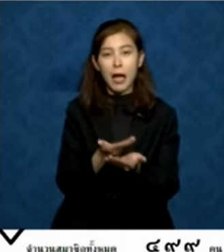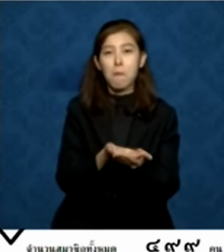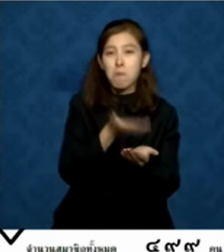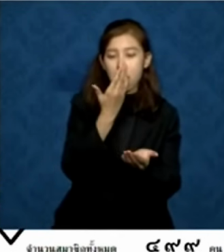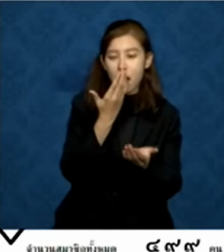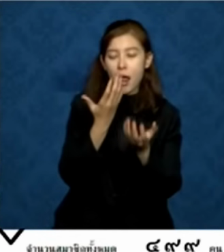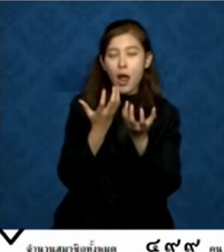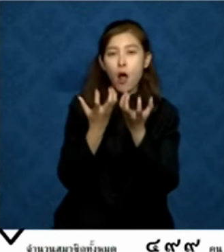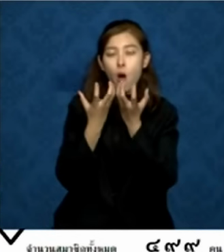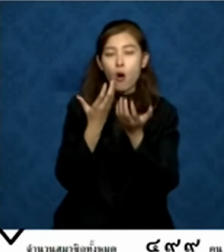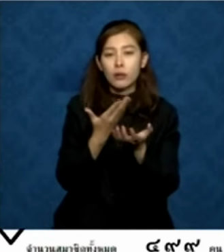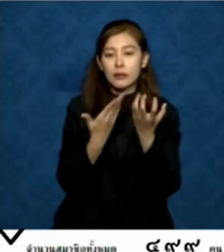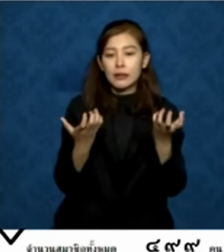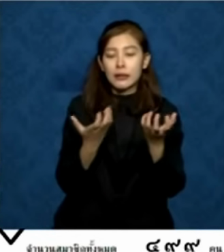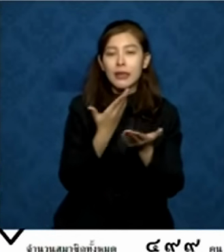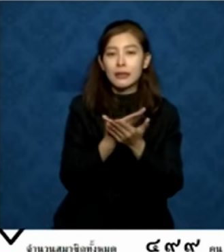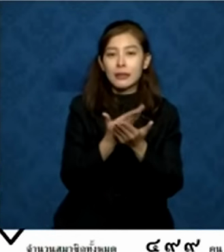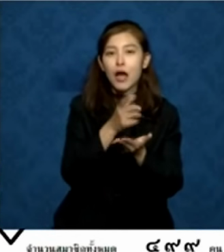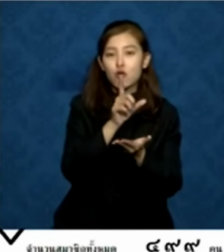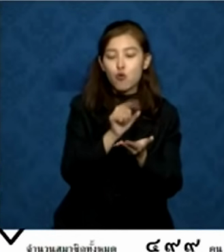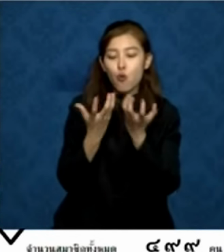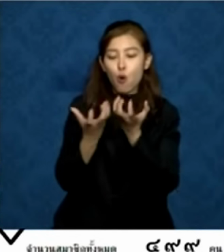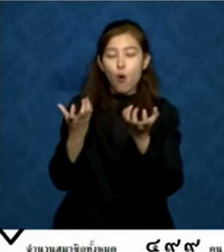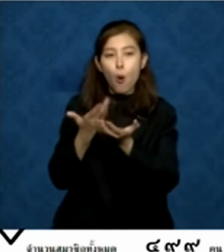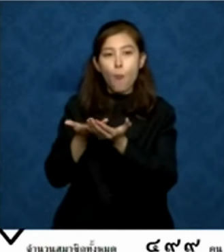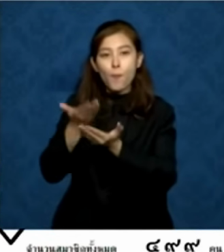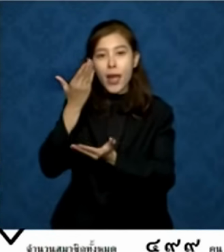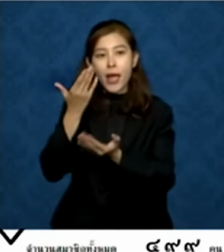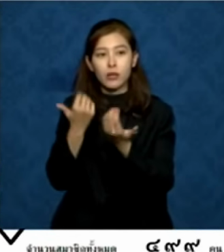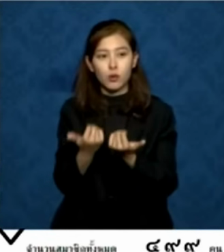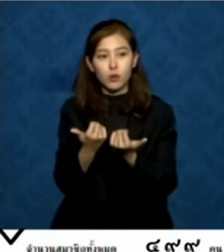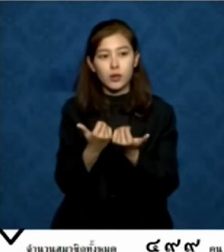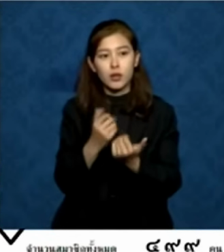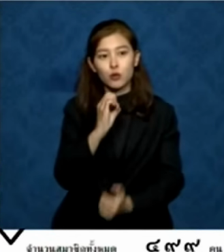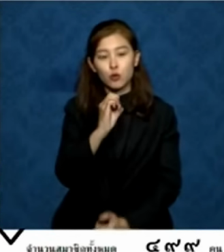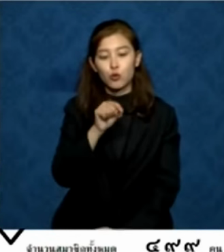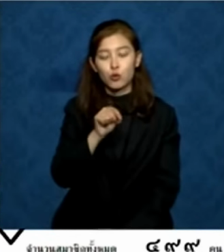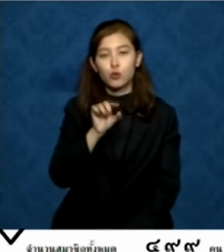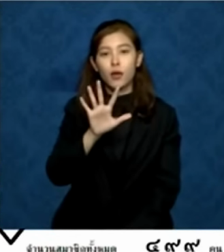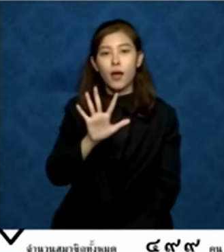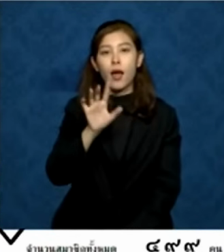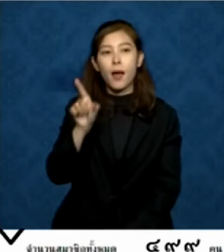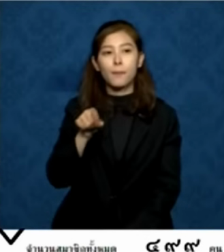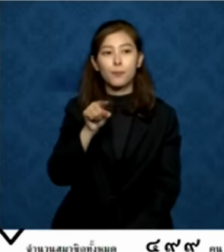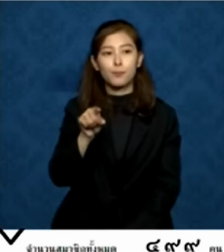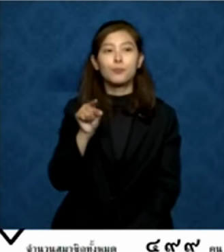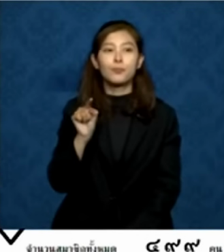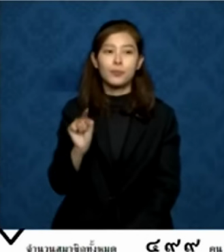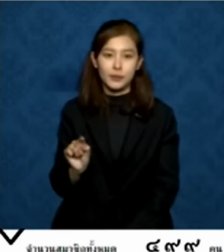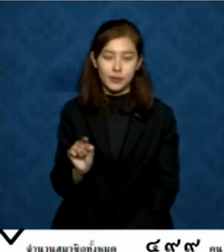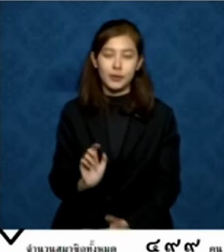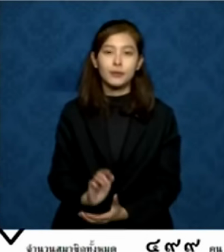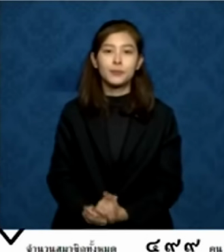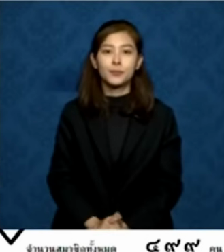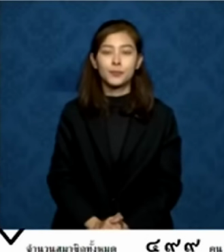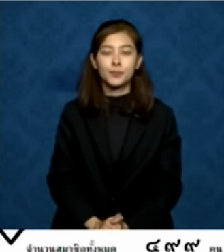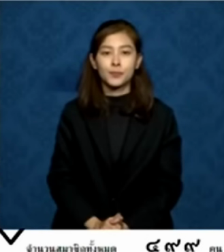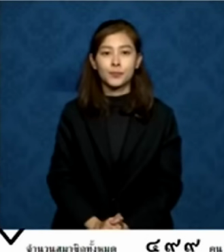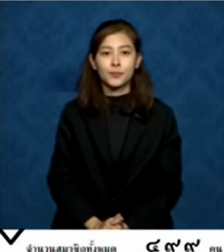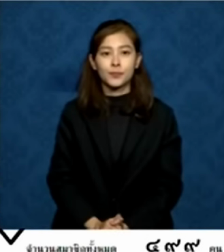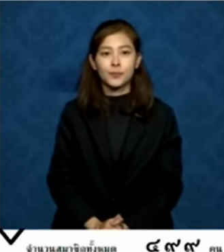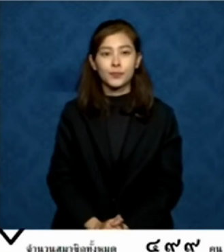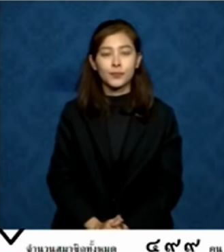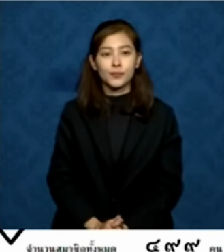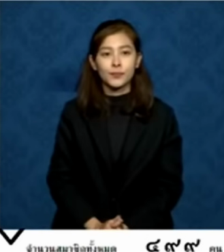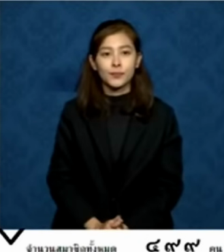2566ซึ่งน้อยกว่าประเทศในภูมิภาคเดียวกันอย่างมีนัยยะสำคัญโดยล